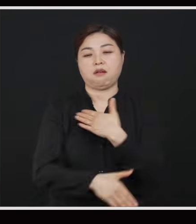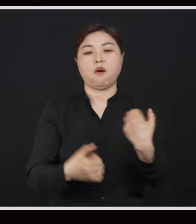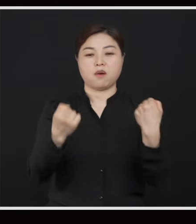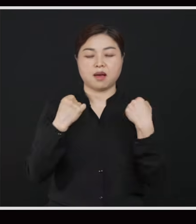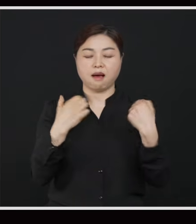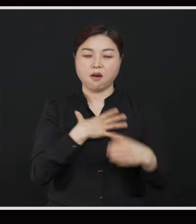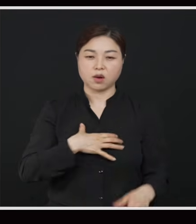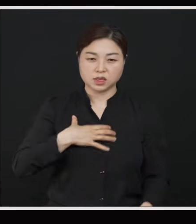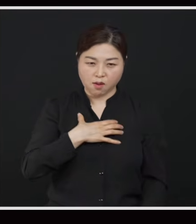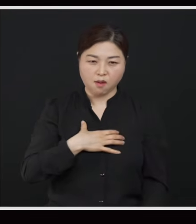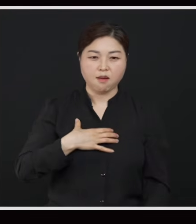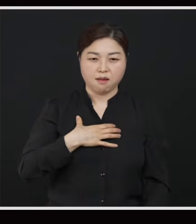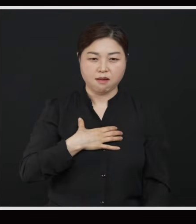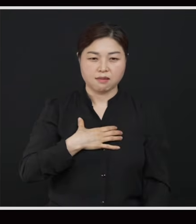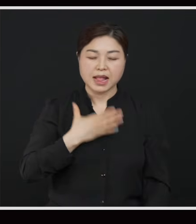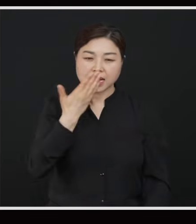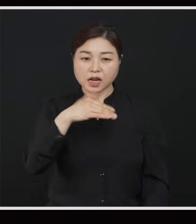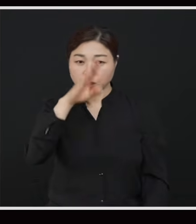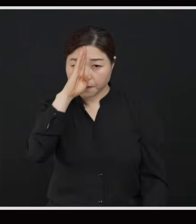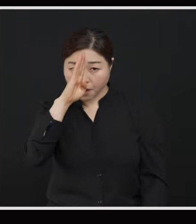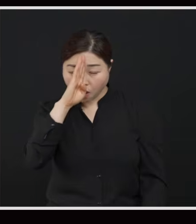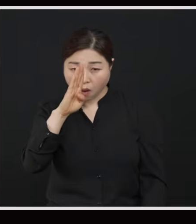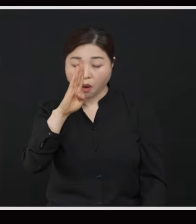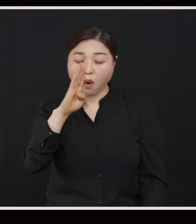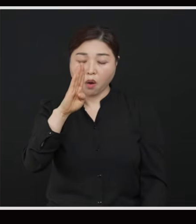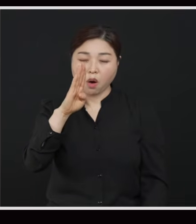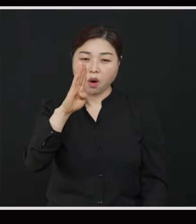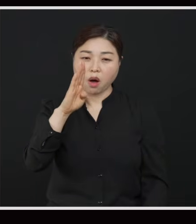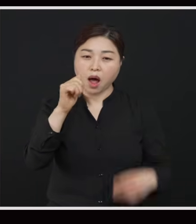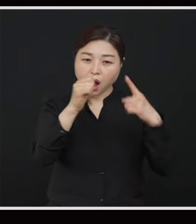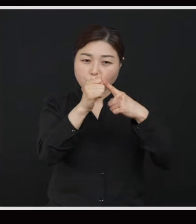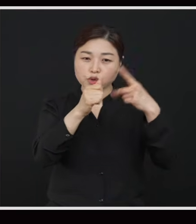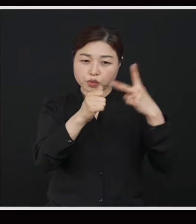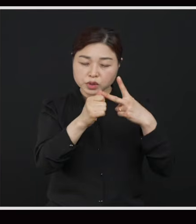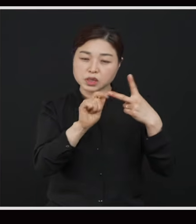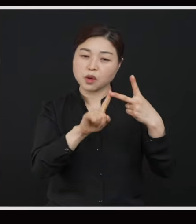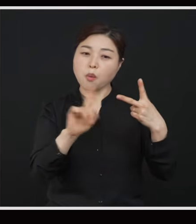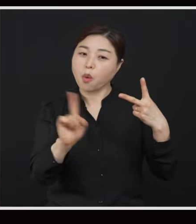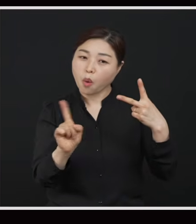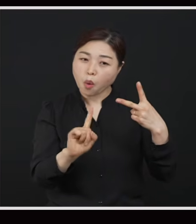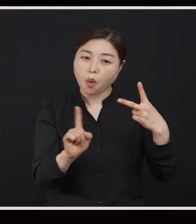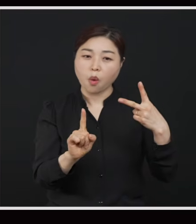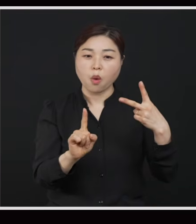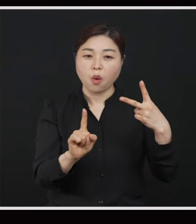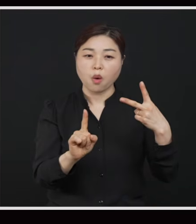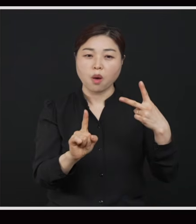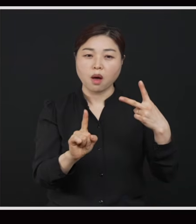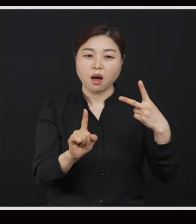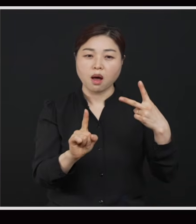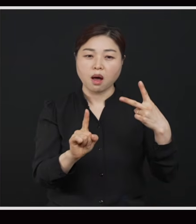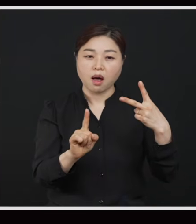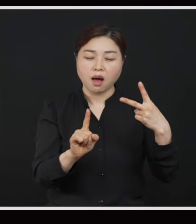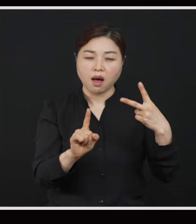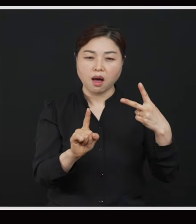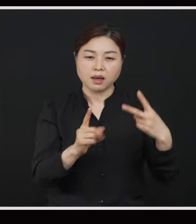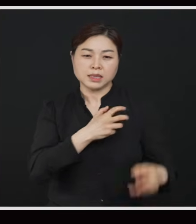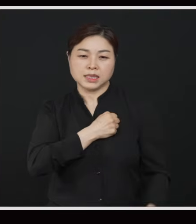건강 걱정하실 때 당뇨병 말고 또 주제로 많이 오르는 거